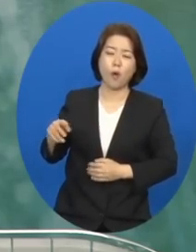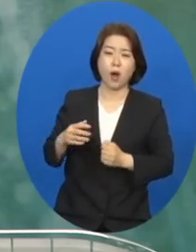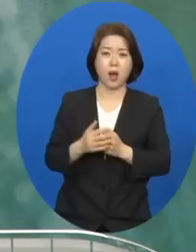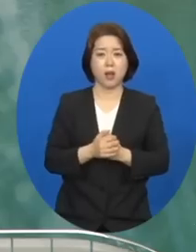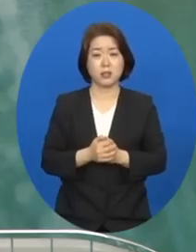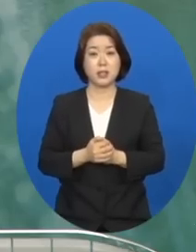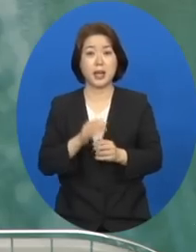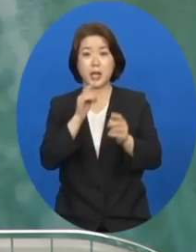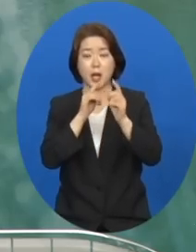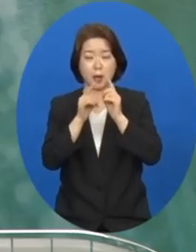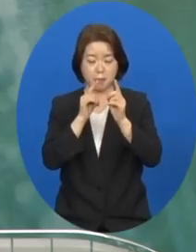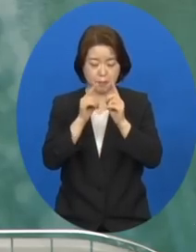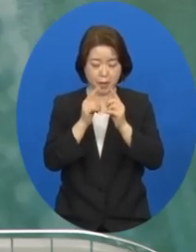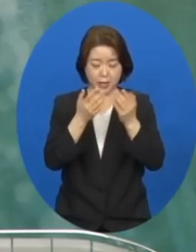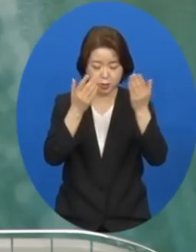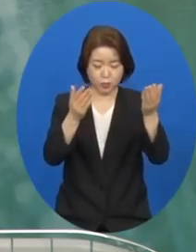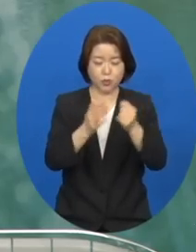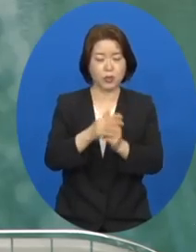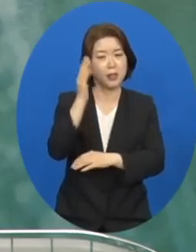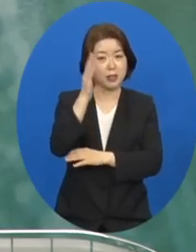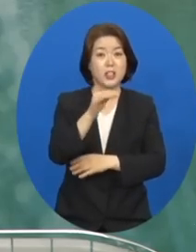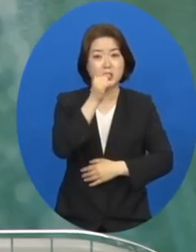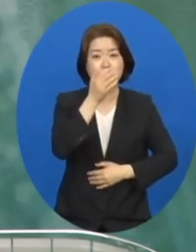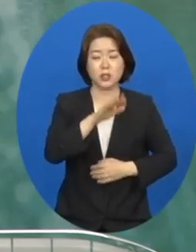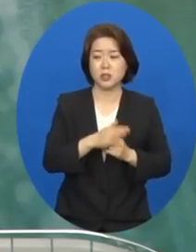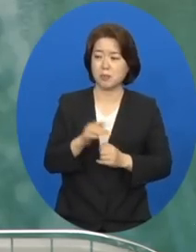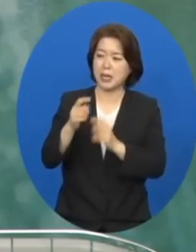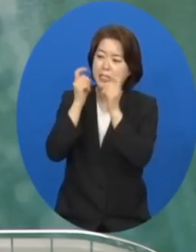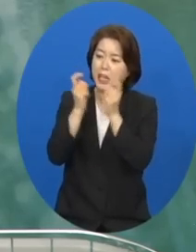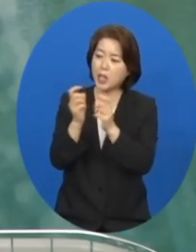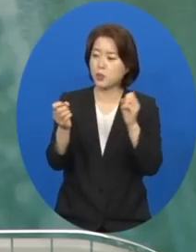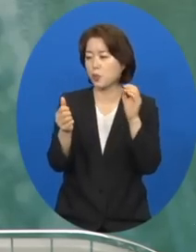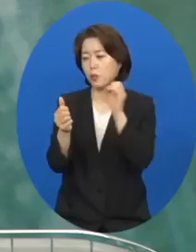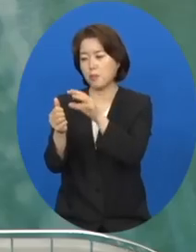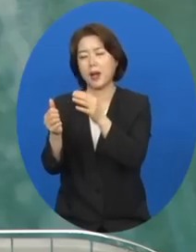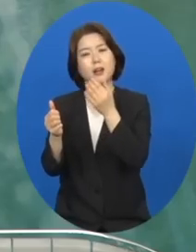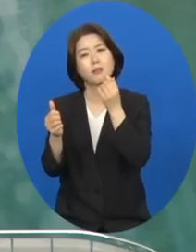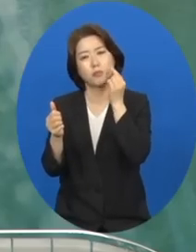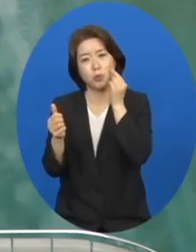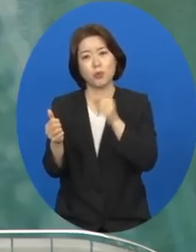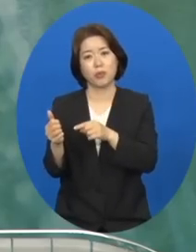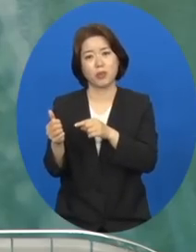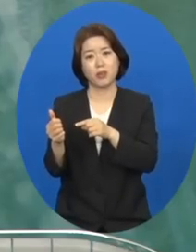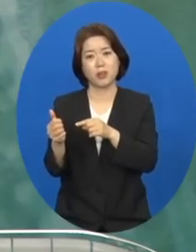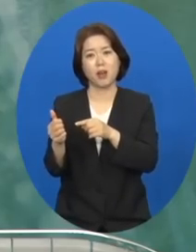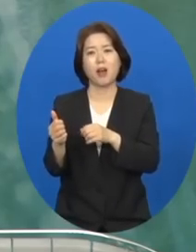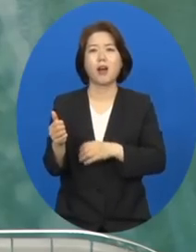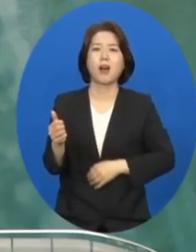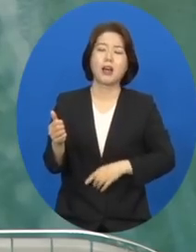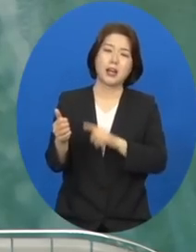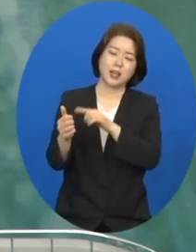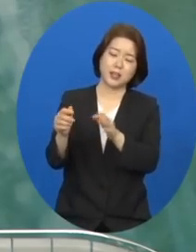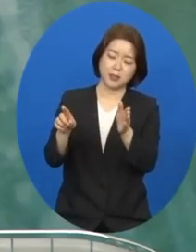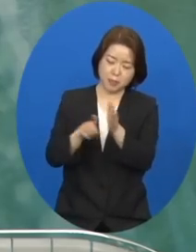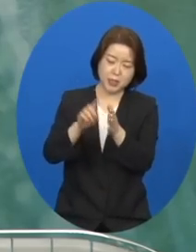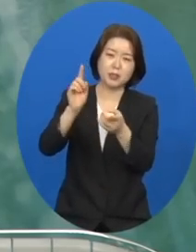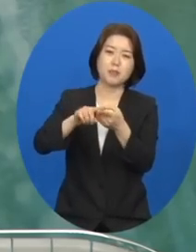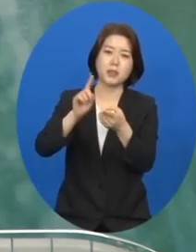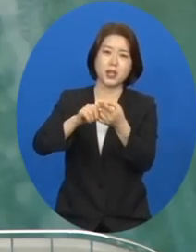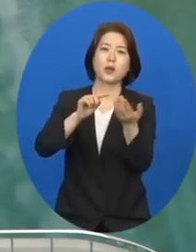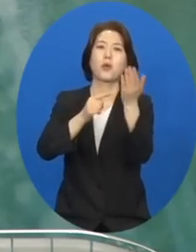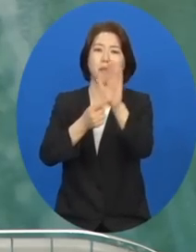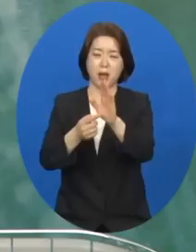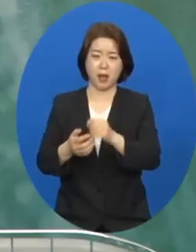이제 맥주 감사 주일 있으면 말씀 전했지만 말을 못했는데 그 전면에 믿음으로 반응을 한 거예요 하나님 감사합니다